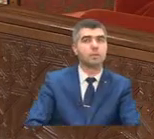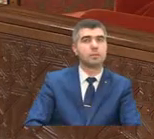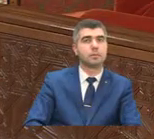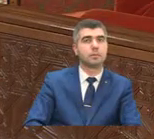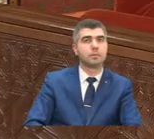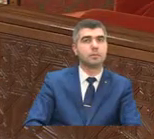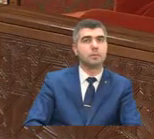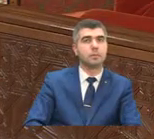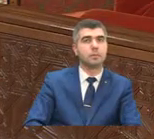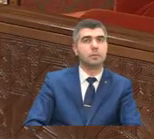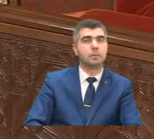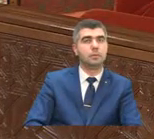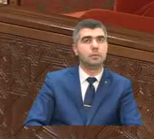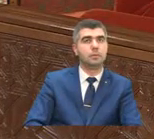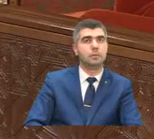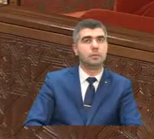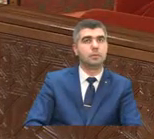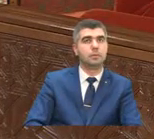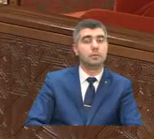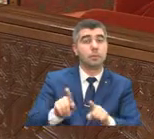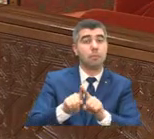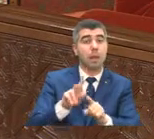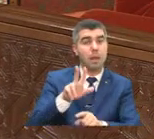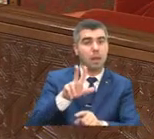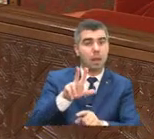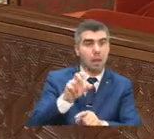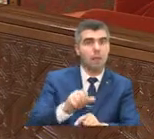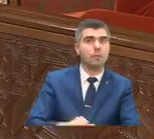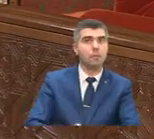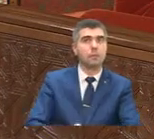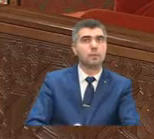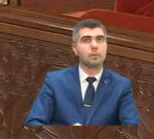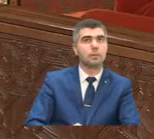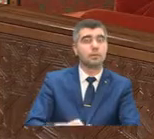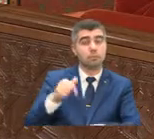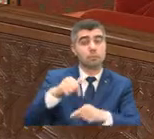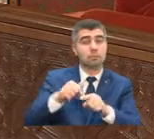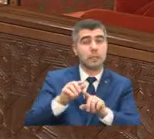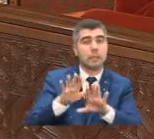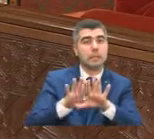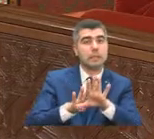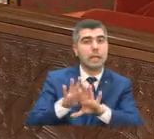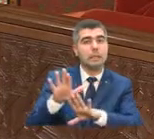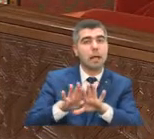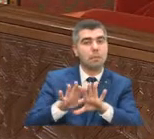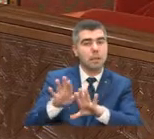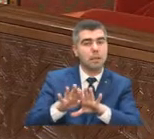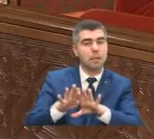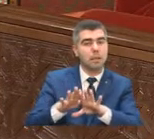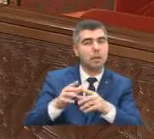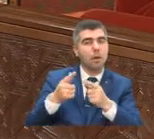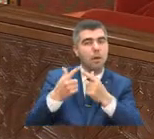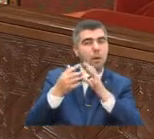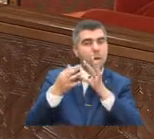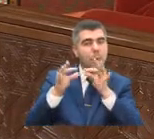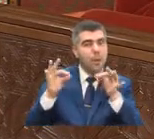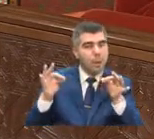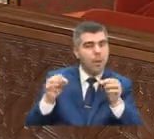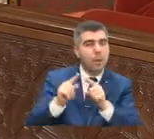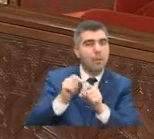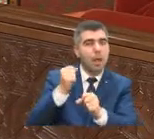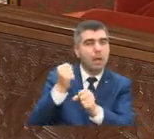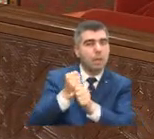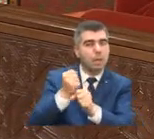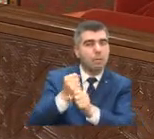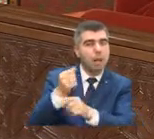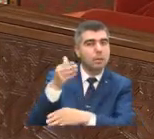من فضلك سيد نائب محترم. كما تعلمون كان هناك عدة تدابير اللي تم اتخاذها على مستوى الخدمات القنصلية، واللي